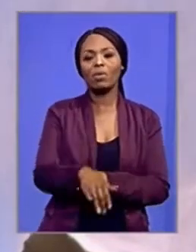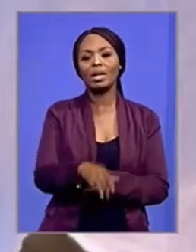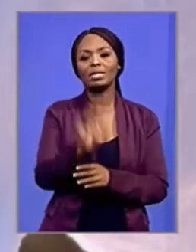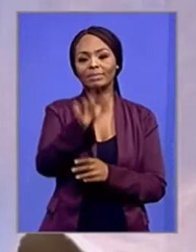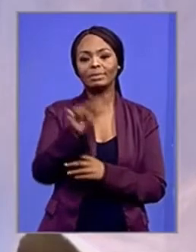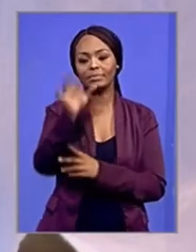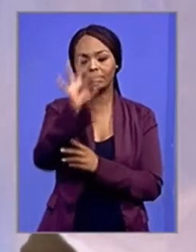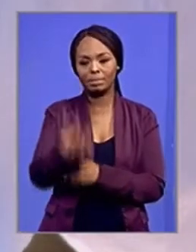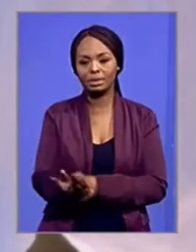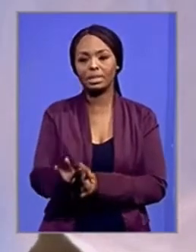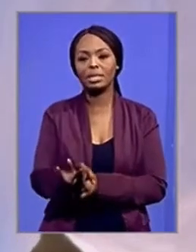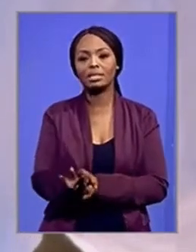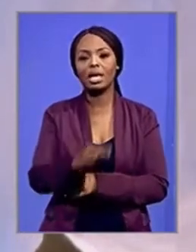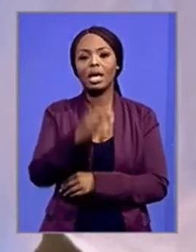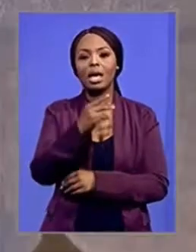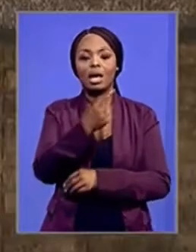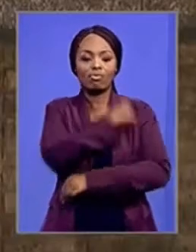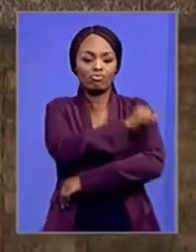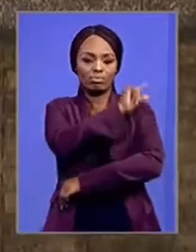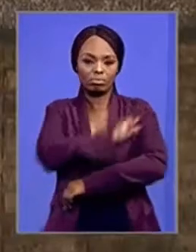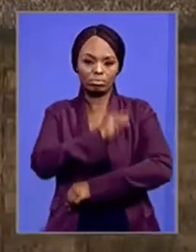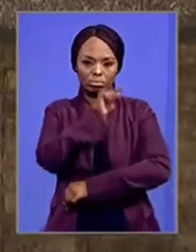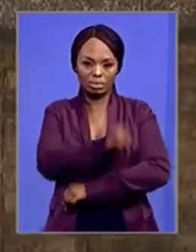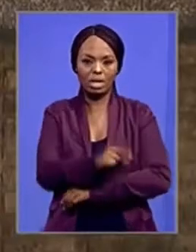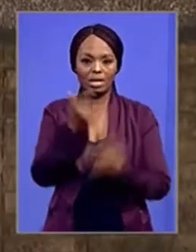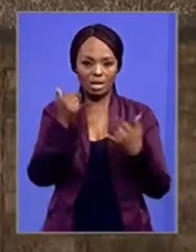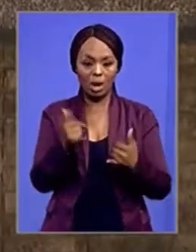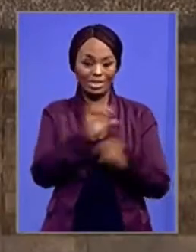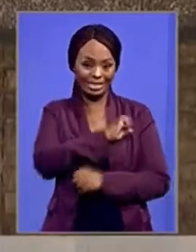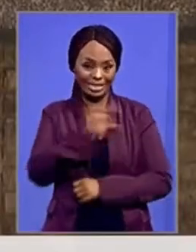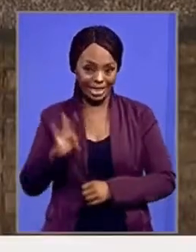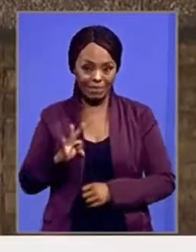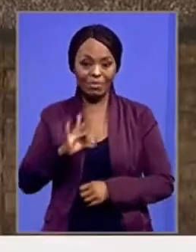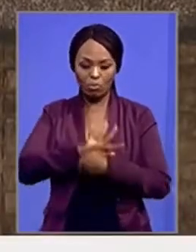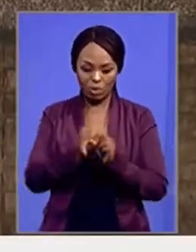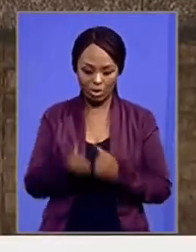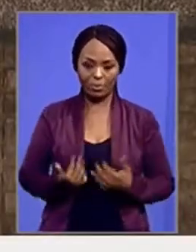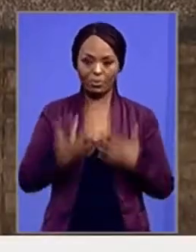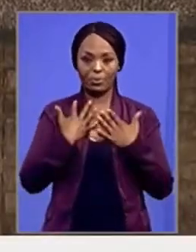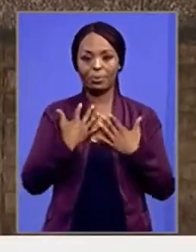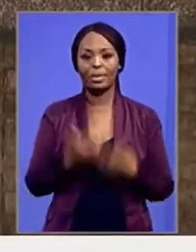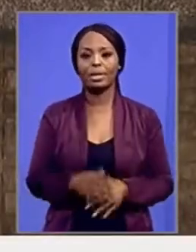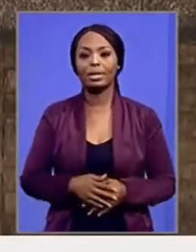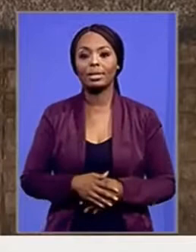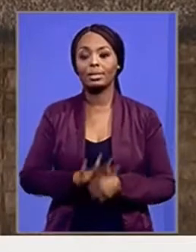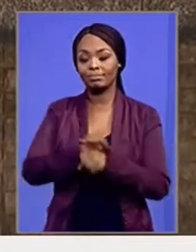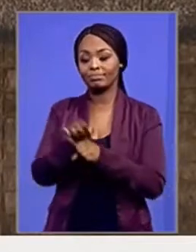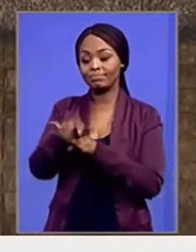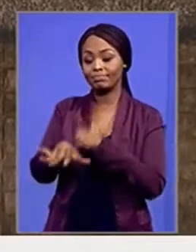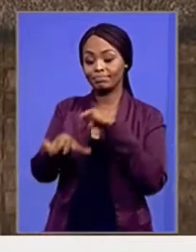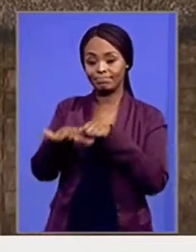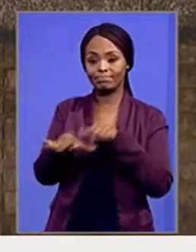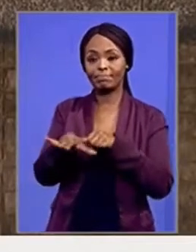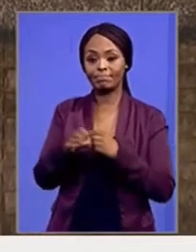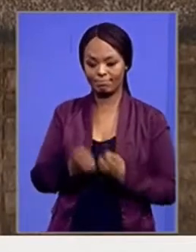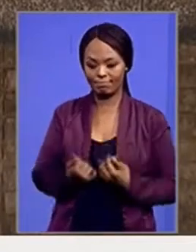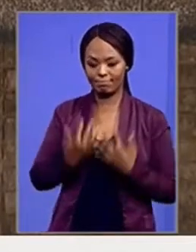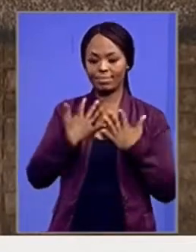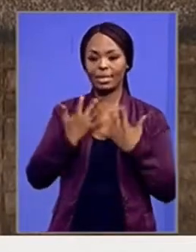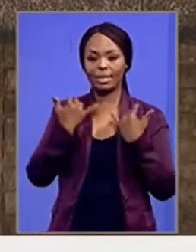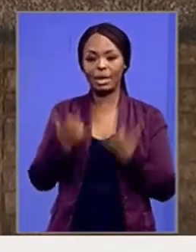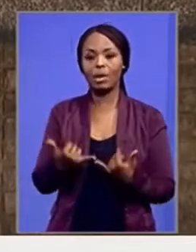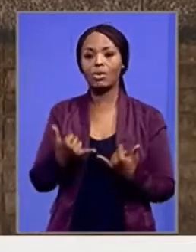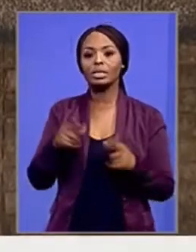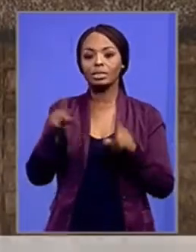COVID-19 ka Bloemfontein. Variant ya gona jale e re affectile bohloko jalo ka mokgatlho wa sefapantsho sa segobedi gobane re se re kotse di-ofisi tsa